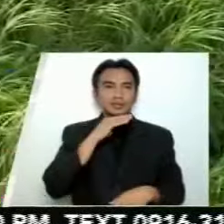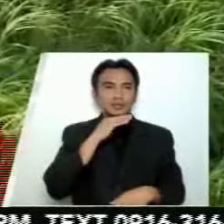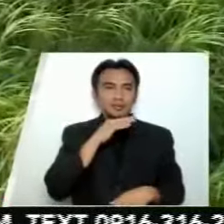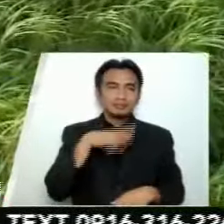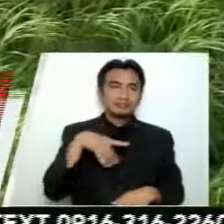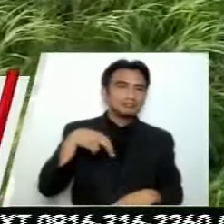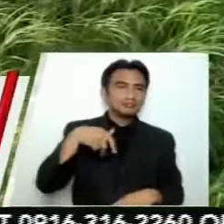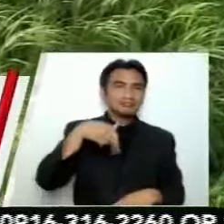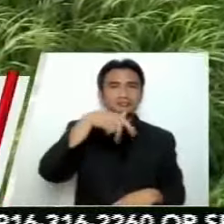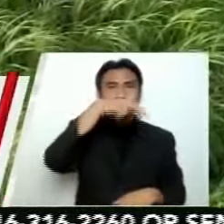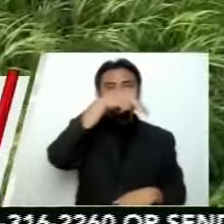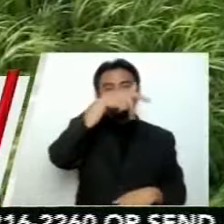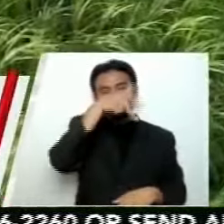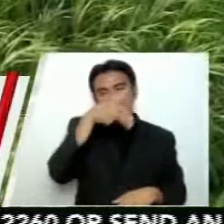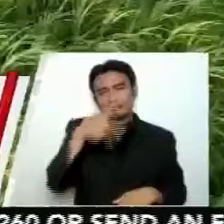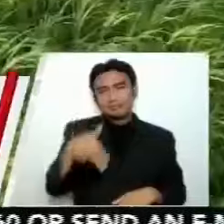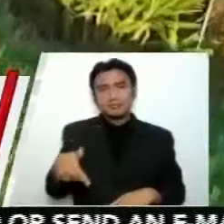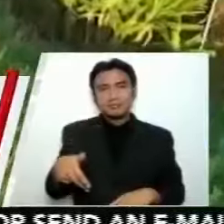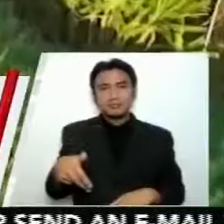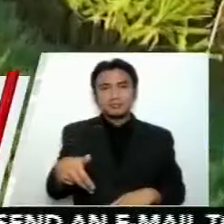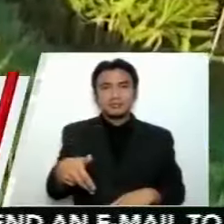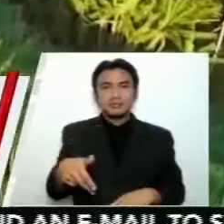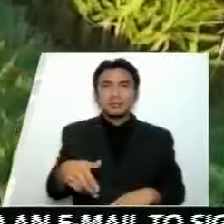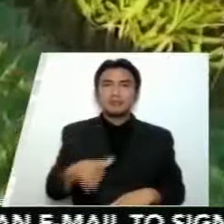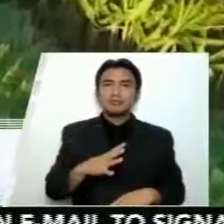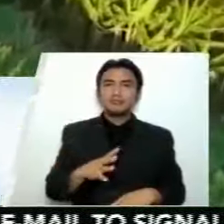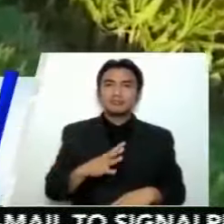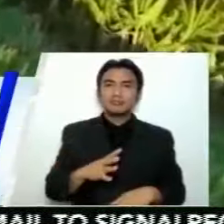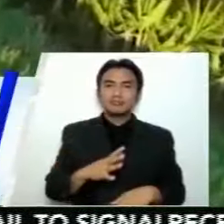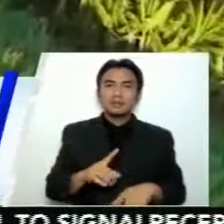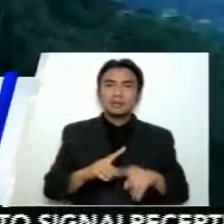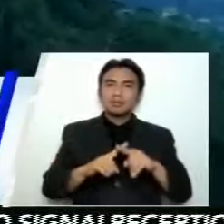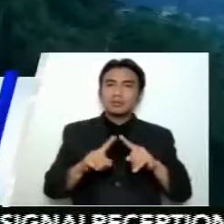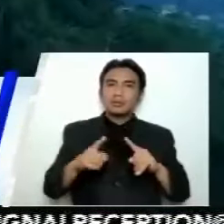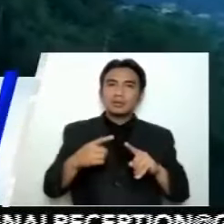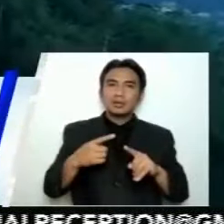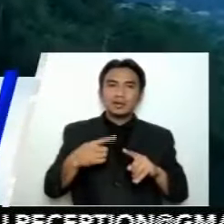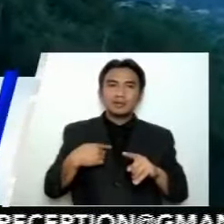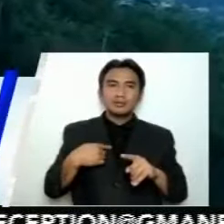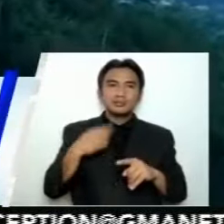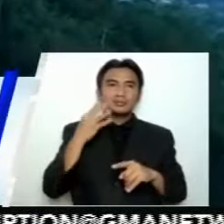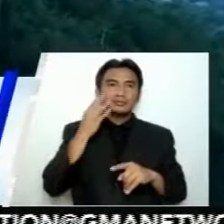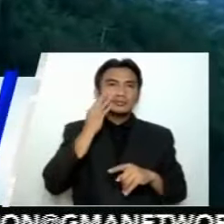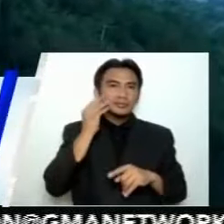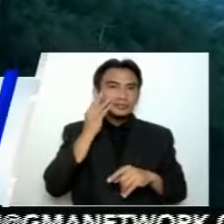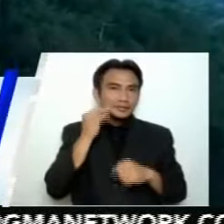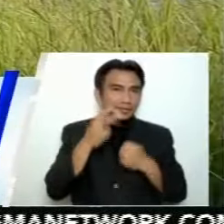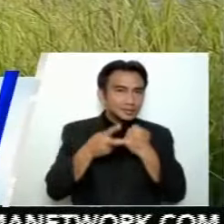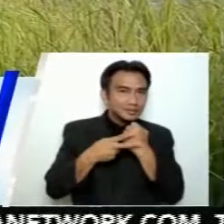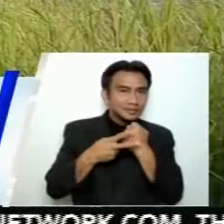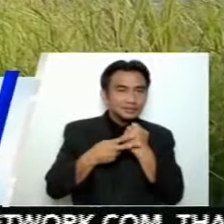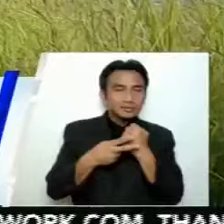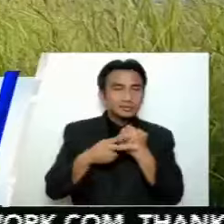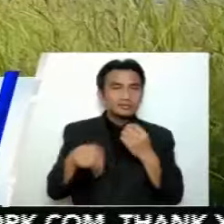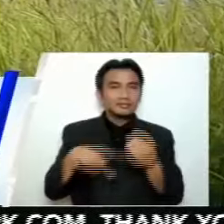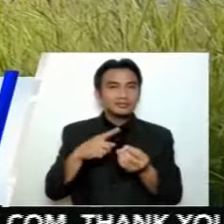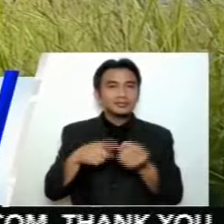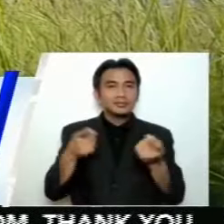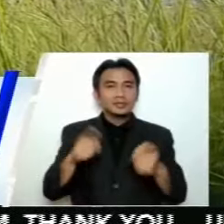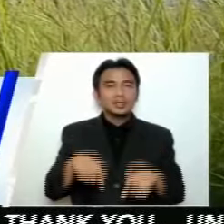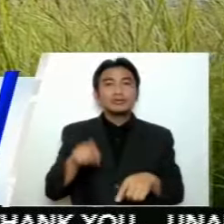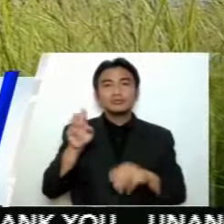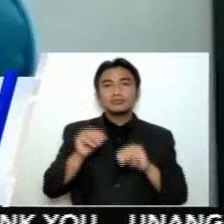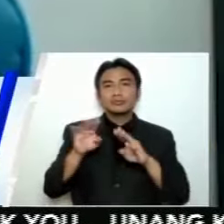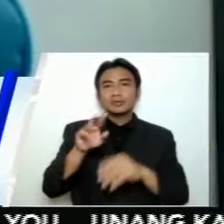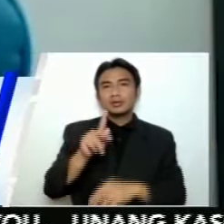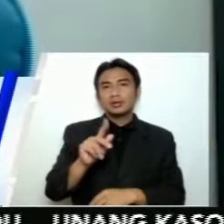pagbaba kwan lang po yun eh Saglit lang Pero yung dala-dala mo pong kwento pagbaba galing sa Mount kalisungan is hindi yun po agad-agad